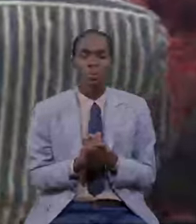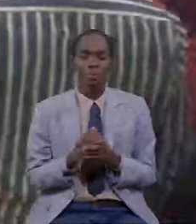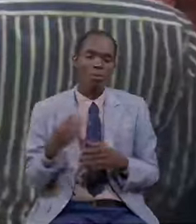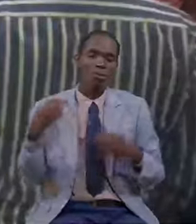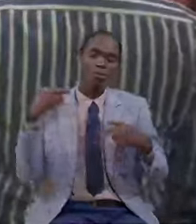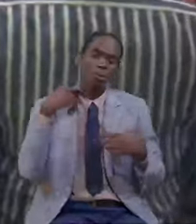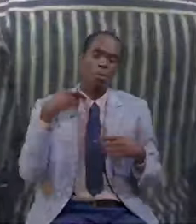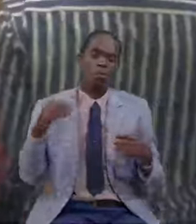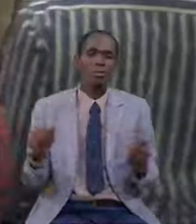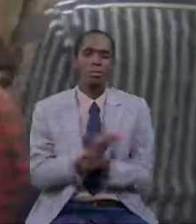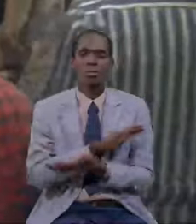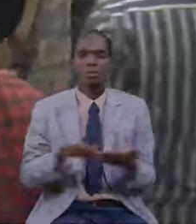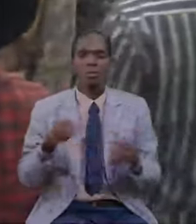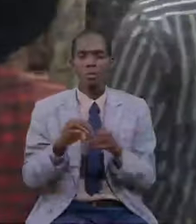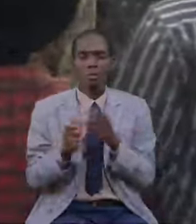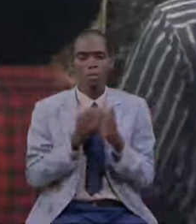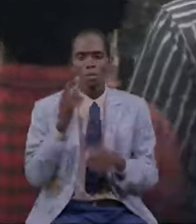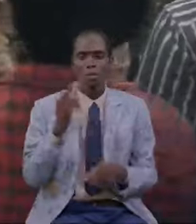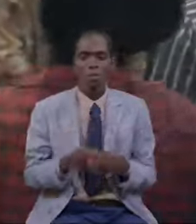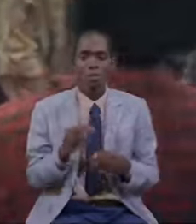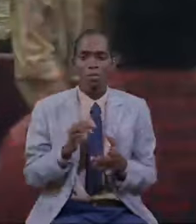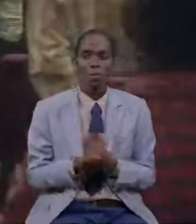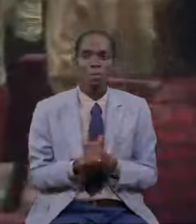Les jougs sont détruits.